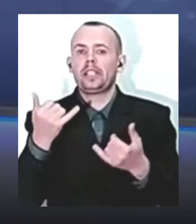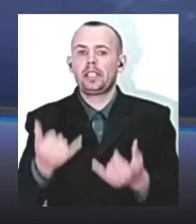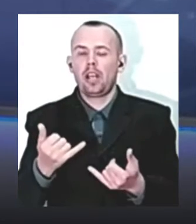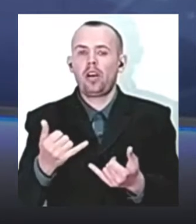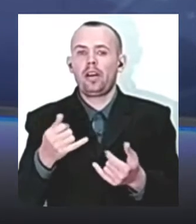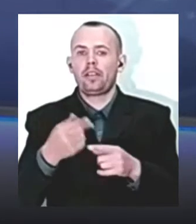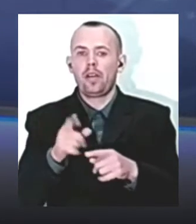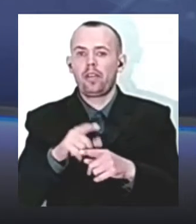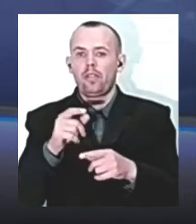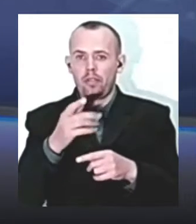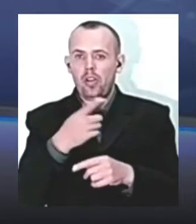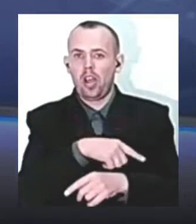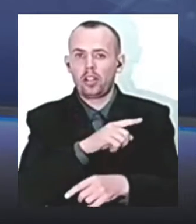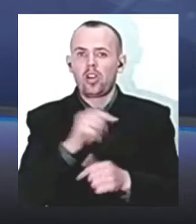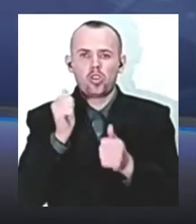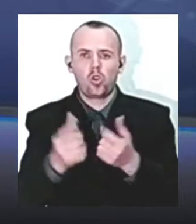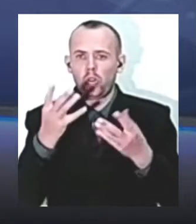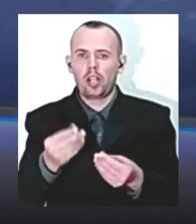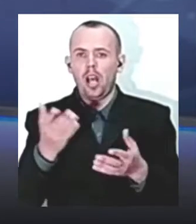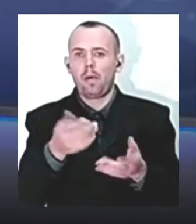лікарням щоденно або поставка, або